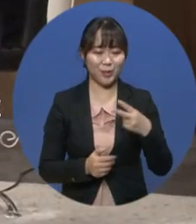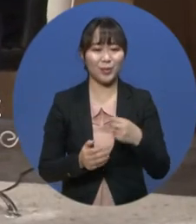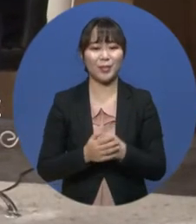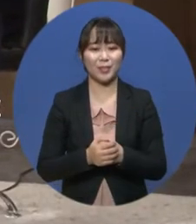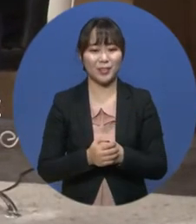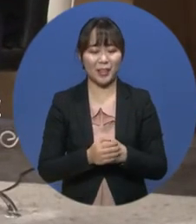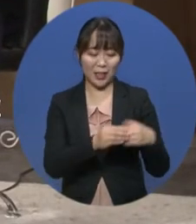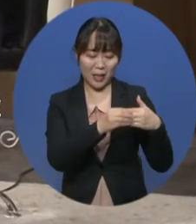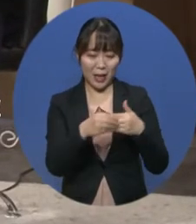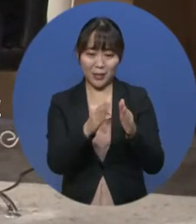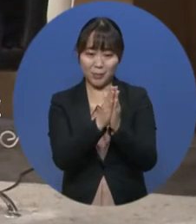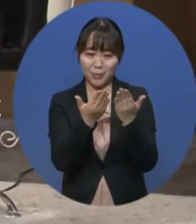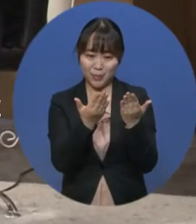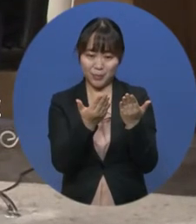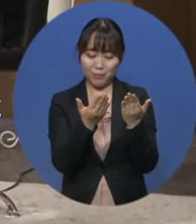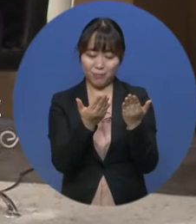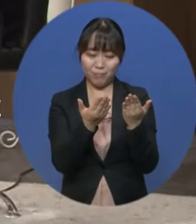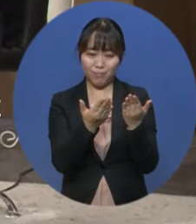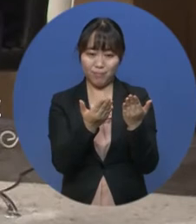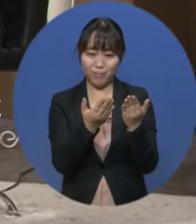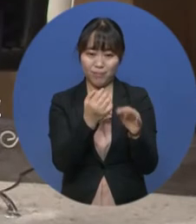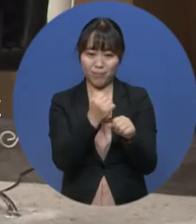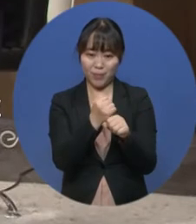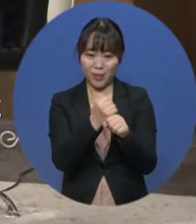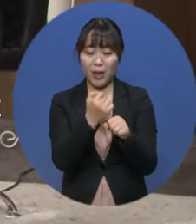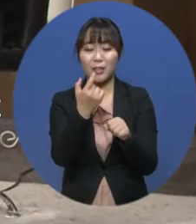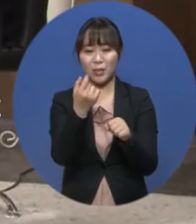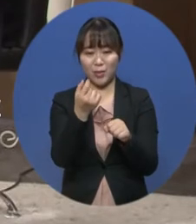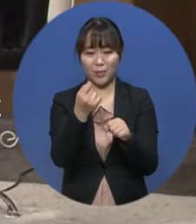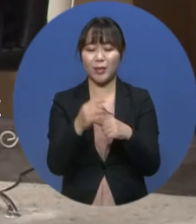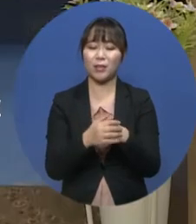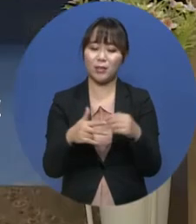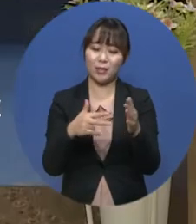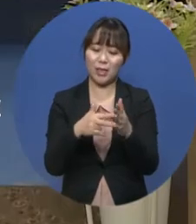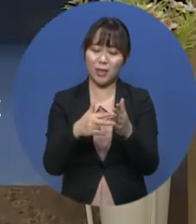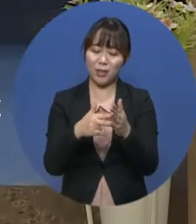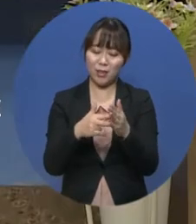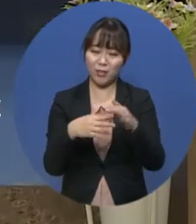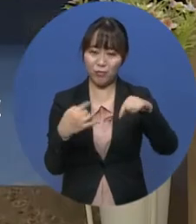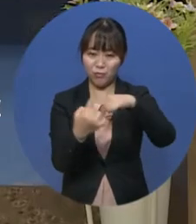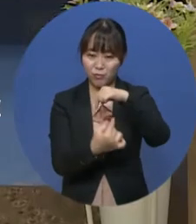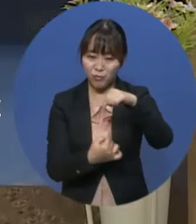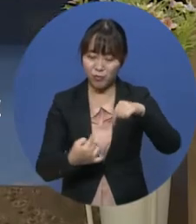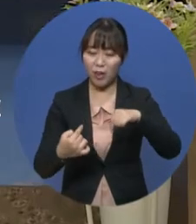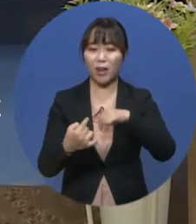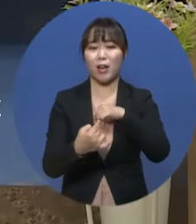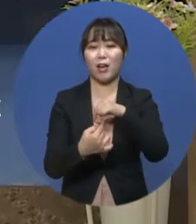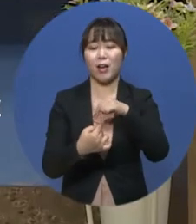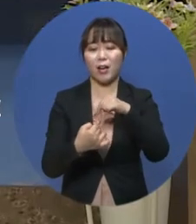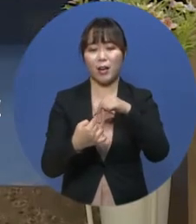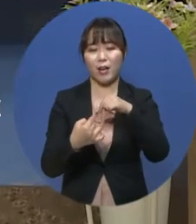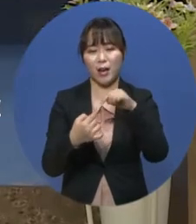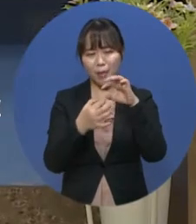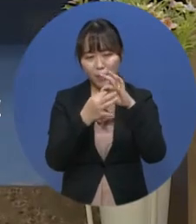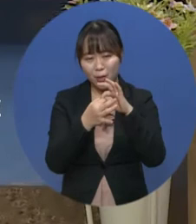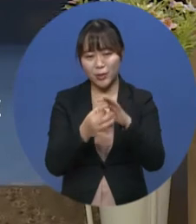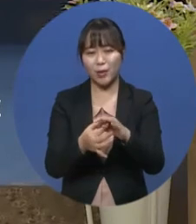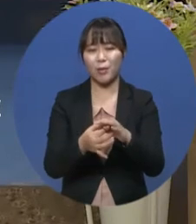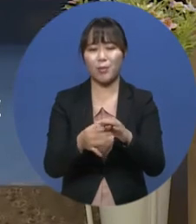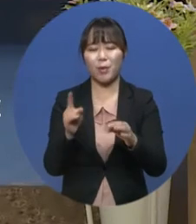음 이렇게 그 가이드북 발간 처럼 이렇게 대단해 를 이끌어 오시면서 좀